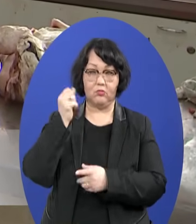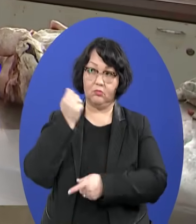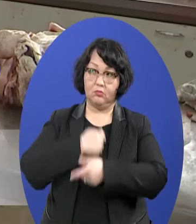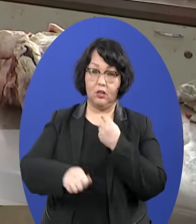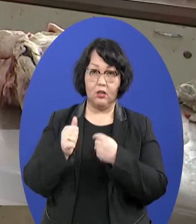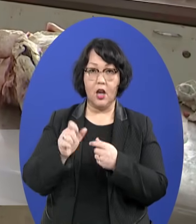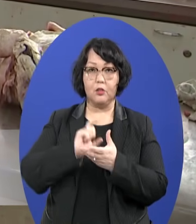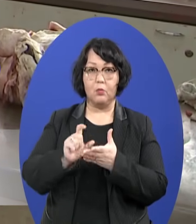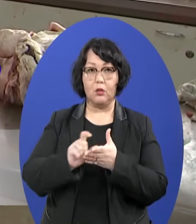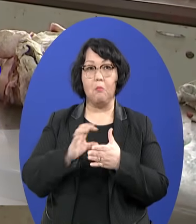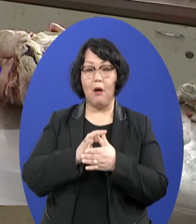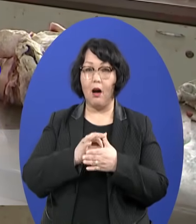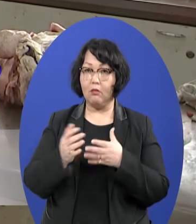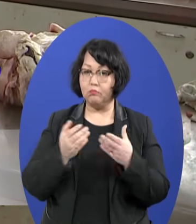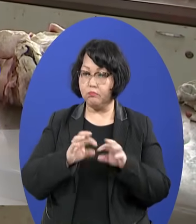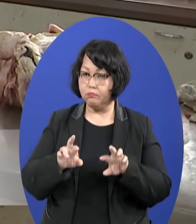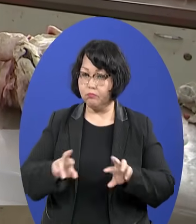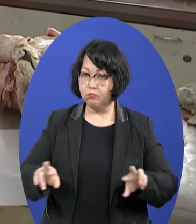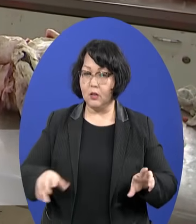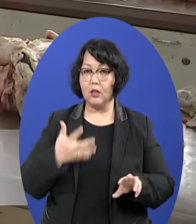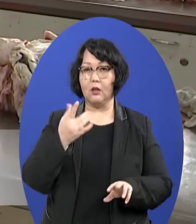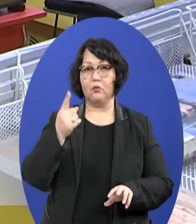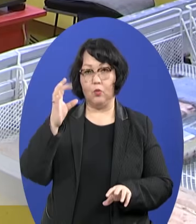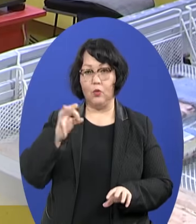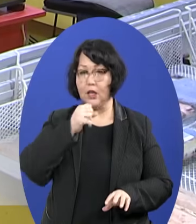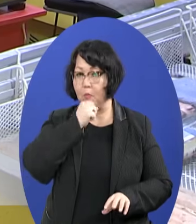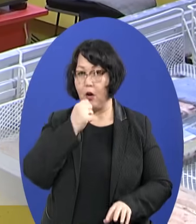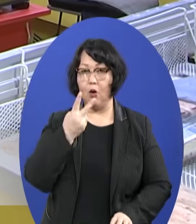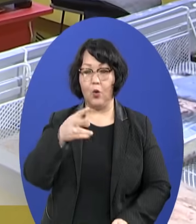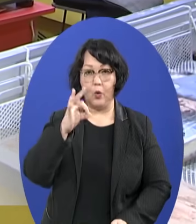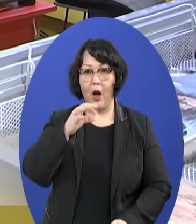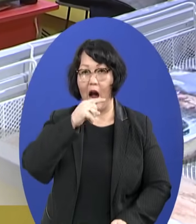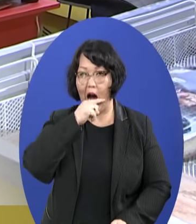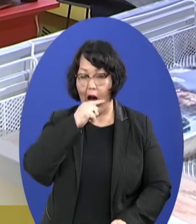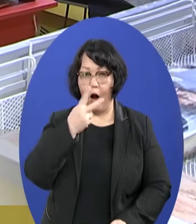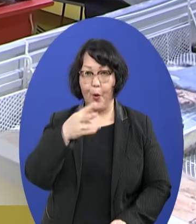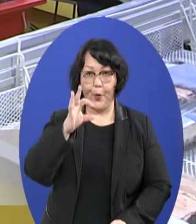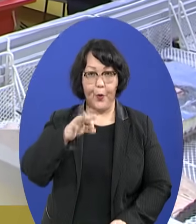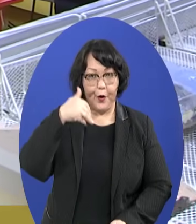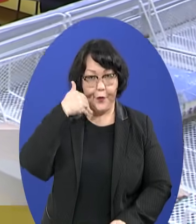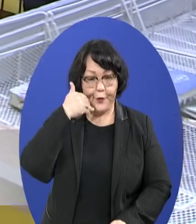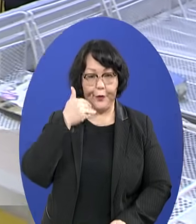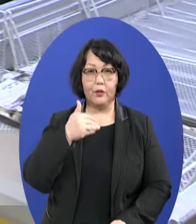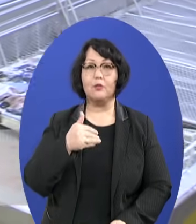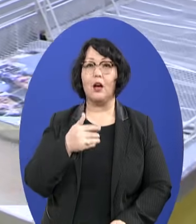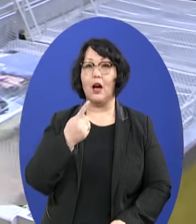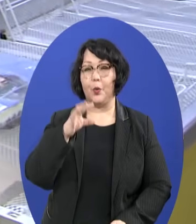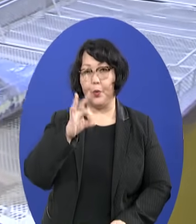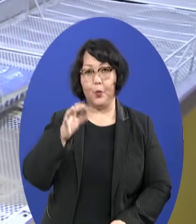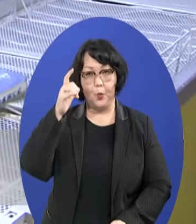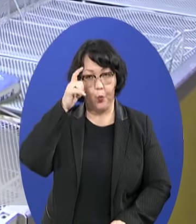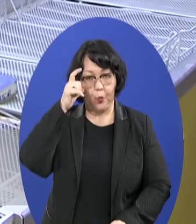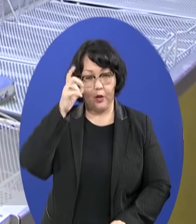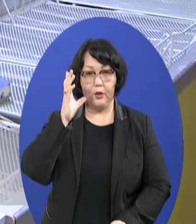Нийт экспортын махыг ангилж үзвэл 51% ямааны мах, 20% адууны мах, мөн 20% хоньны мах, харин 10% үхрийн